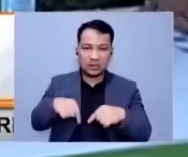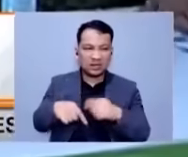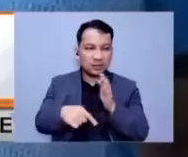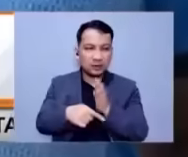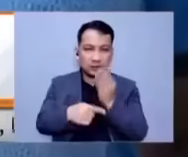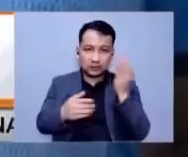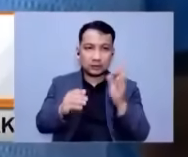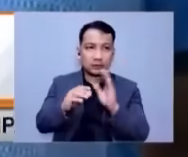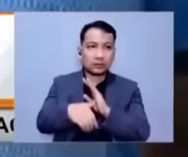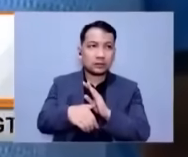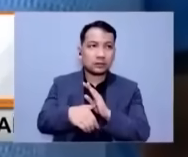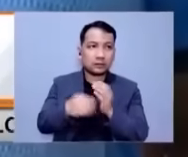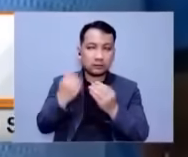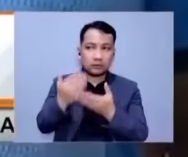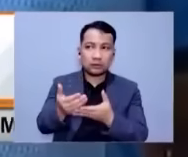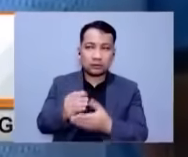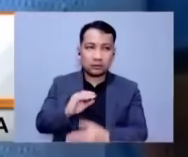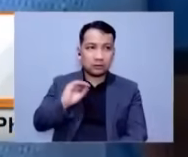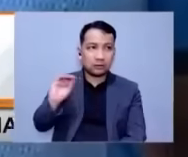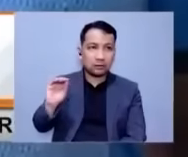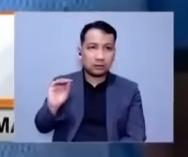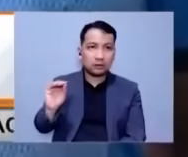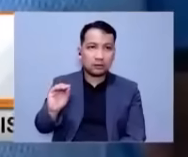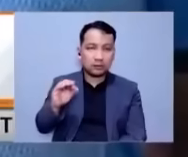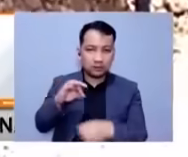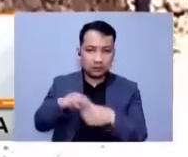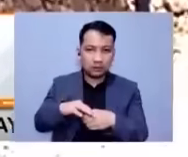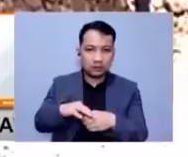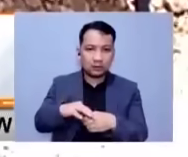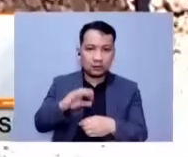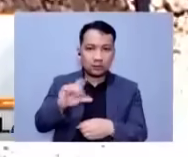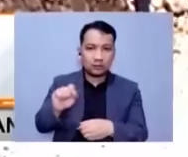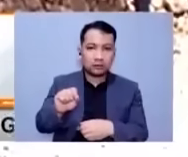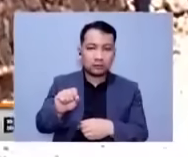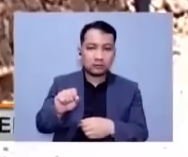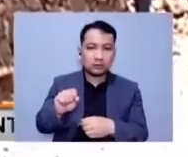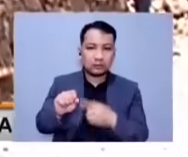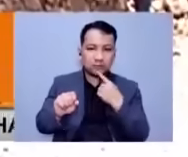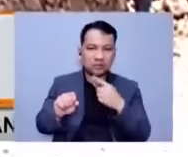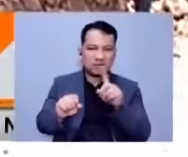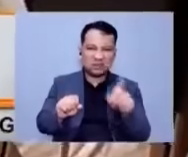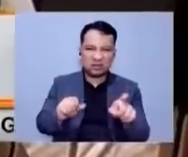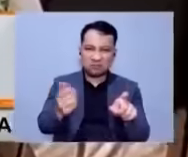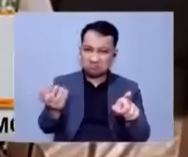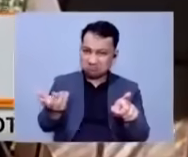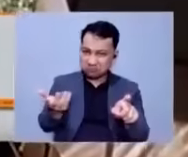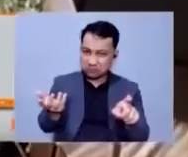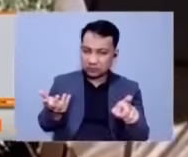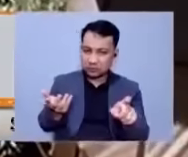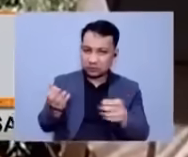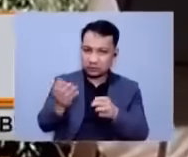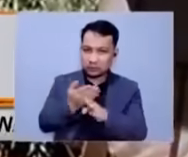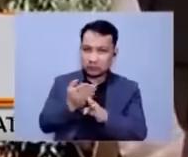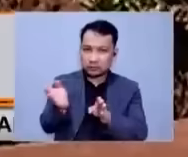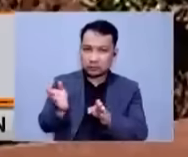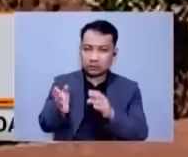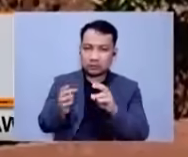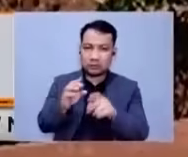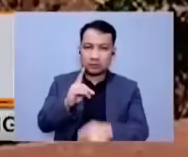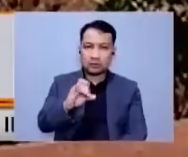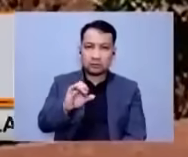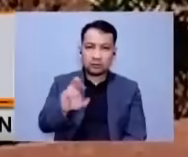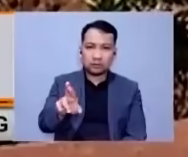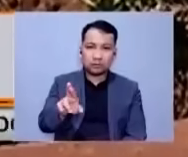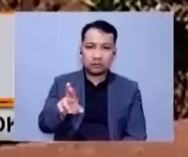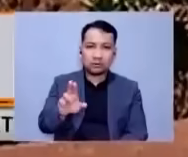na maglalagay ng sariling voting precinct sa Sitio Kapihan. Ang tanong, hindi kaya ito taliwas sa utos ng Environment Department na